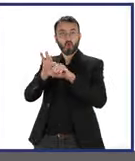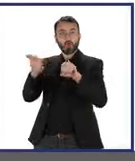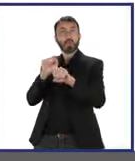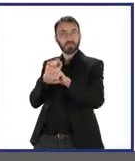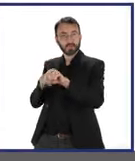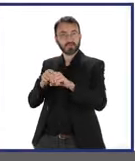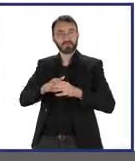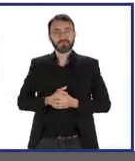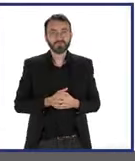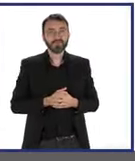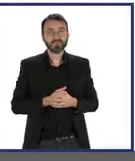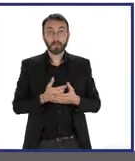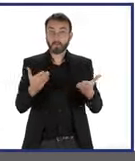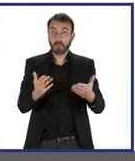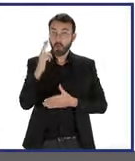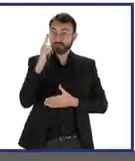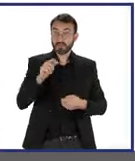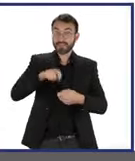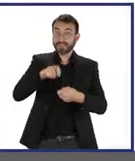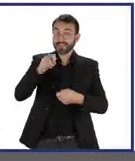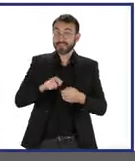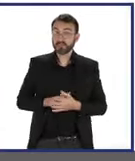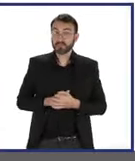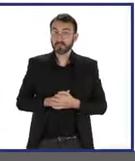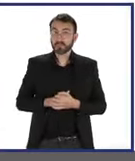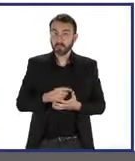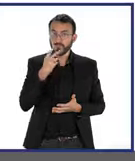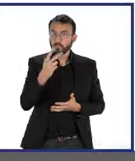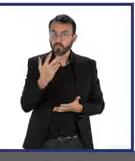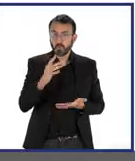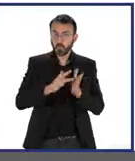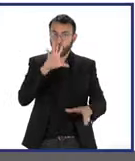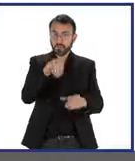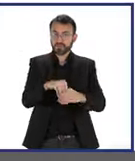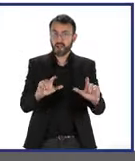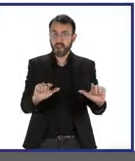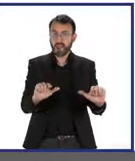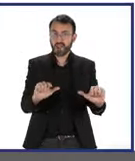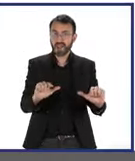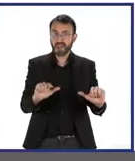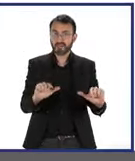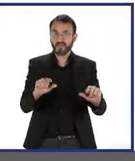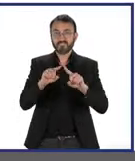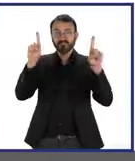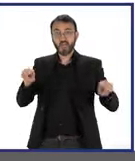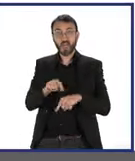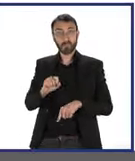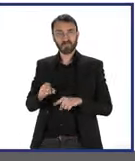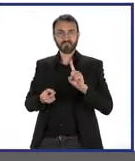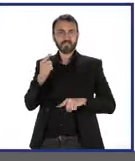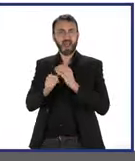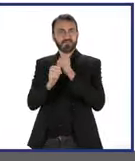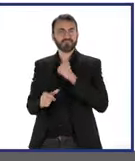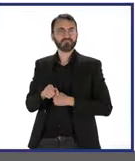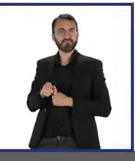collerez sur le tube. Et maintenant, passons au test. Vous l'avez vu, tout est dans le kit. Ça,